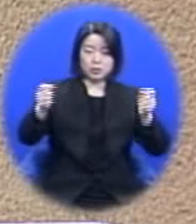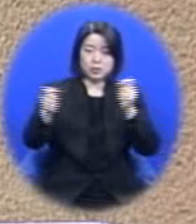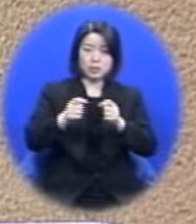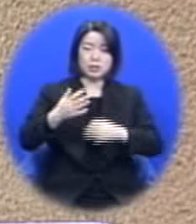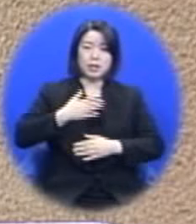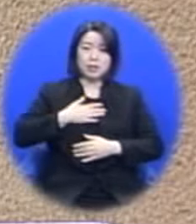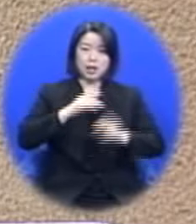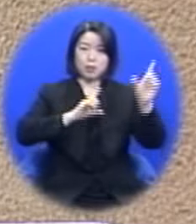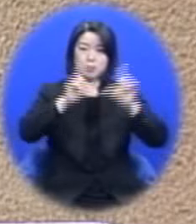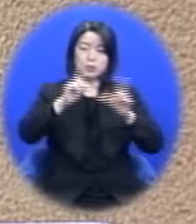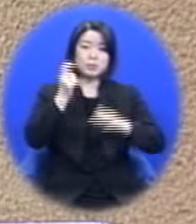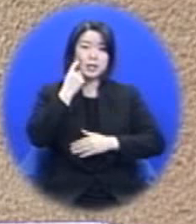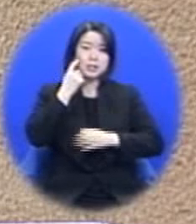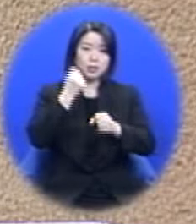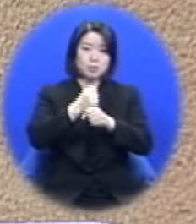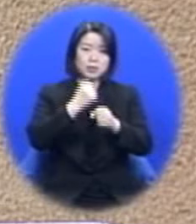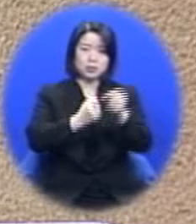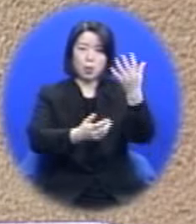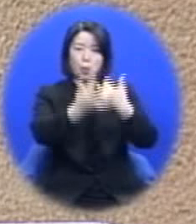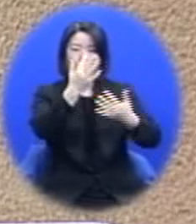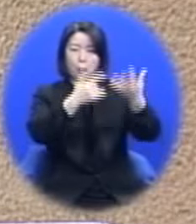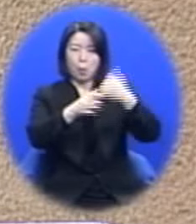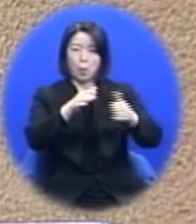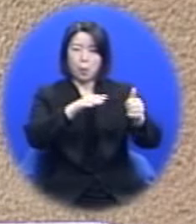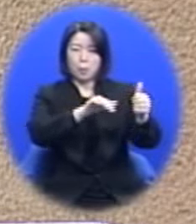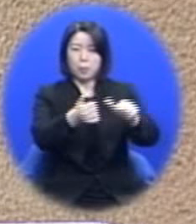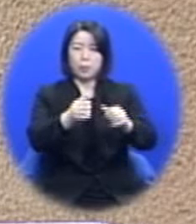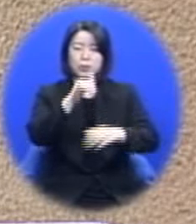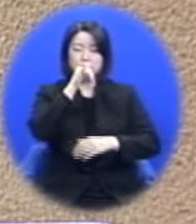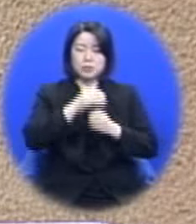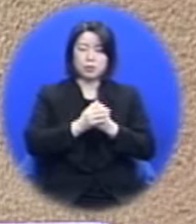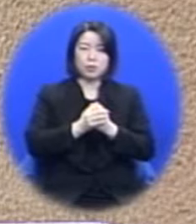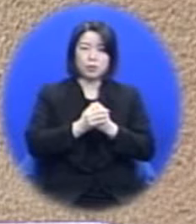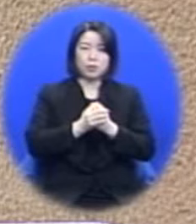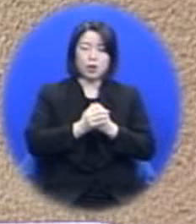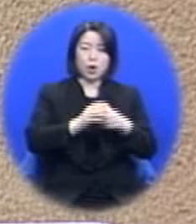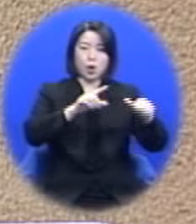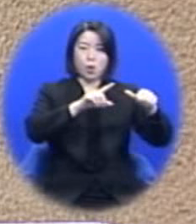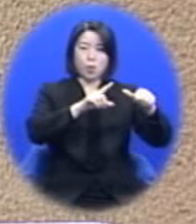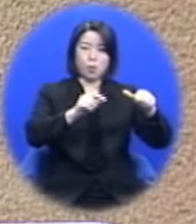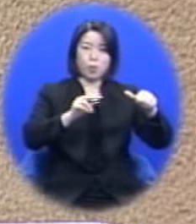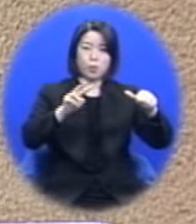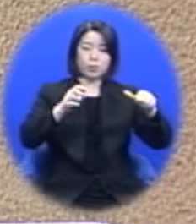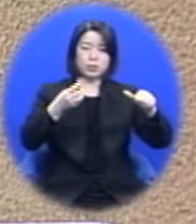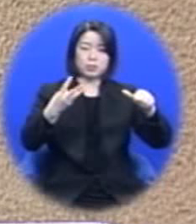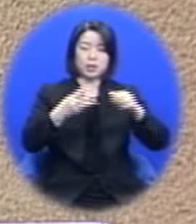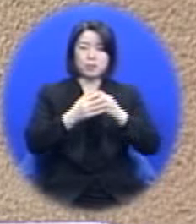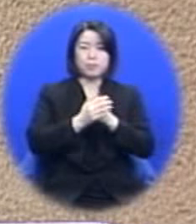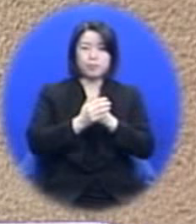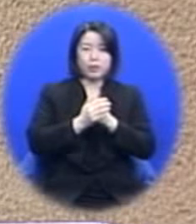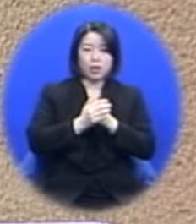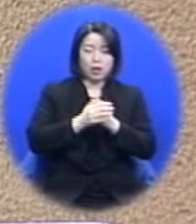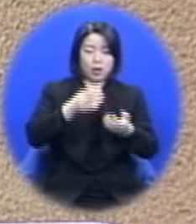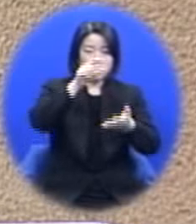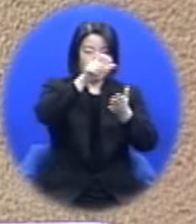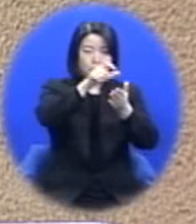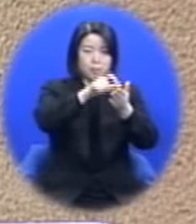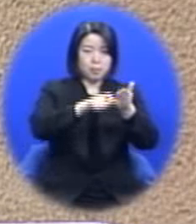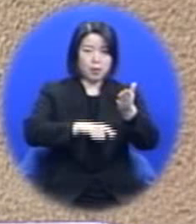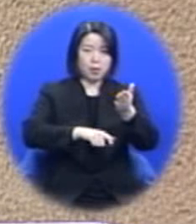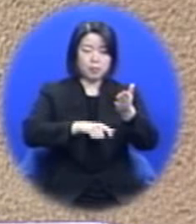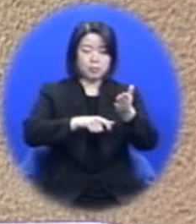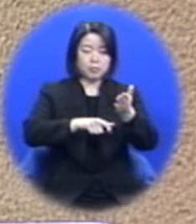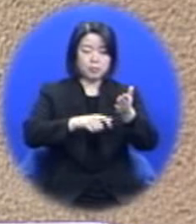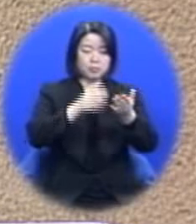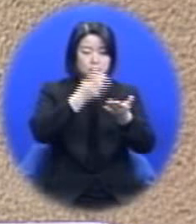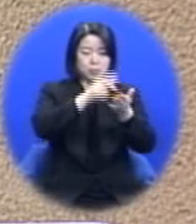화형에 처했다. 5월 23일 수요일 군중들은 아직도 길을 돌면서 감리교도라고 불리는 모든 사람들에게